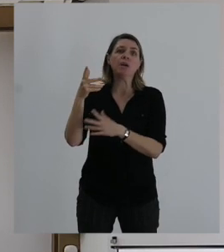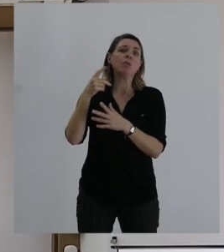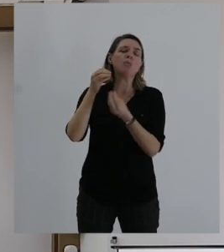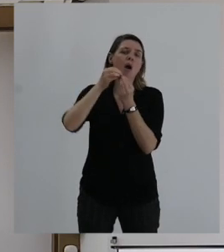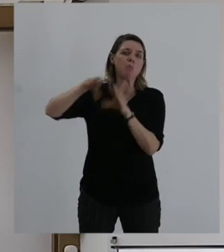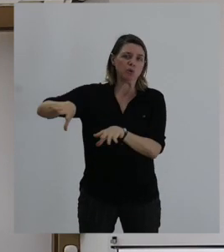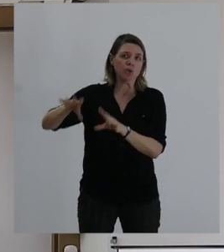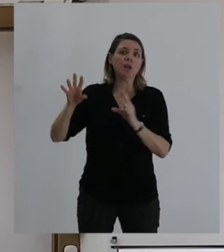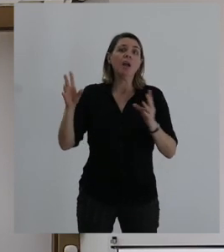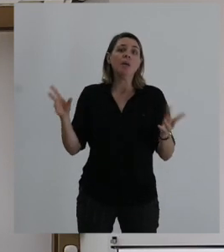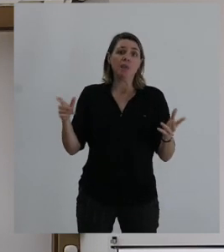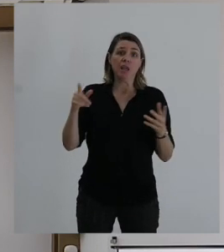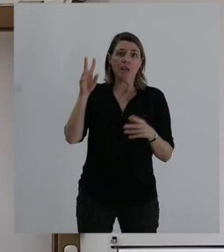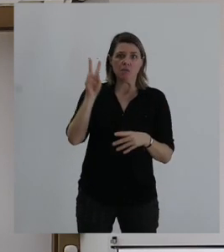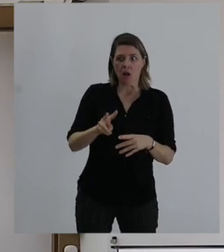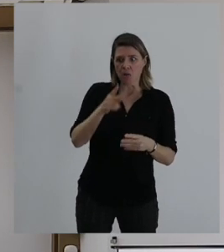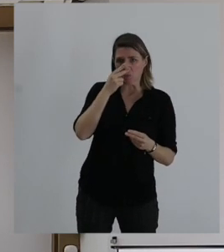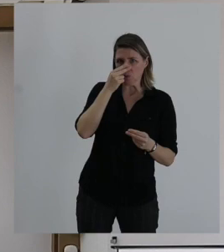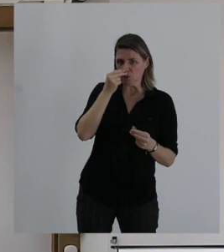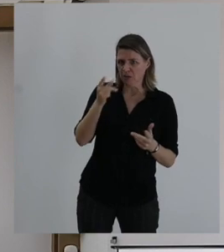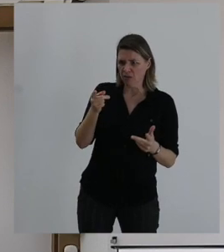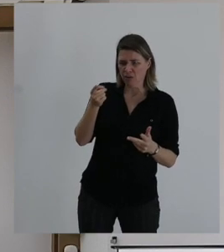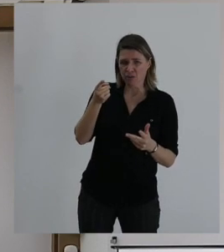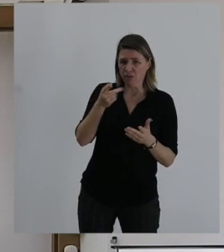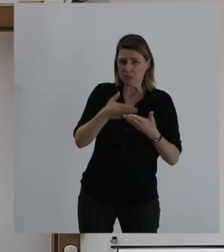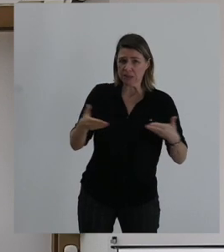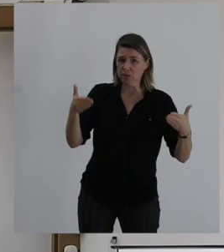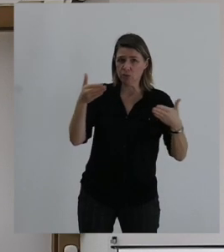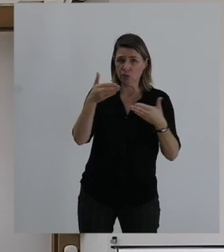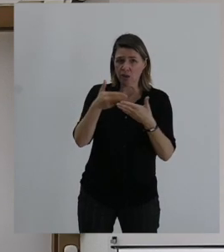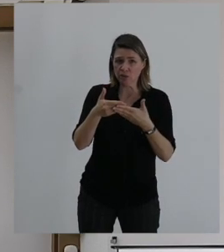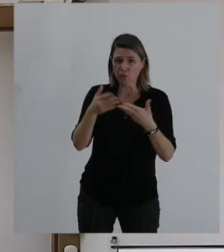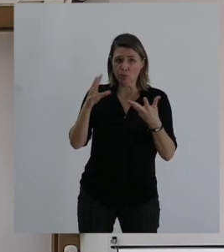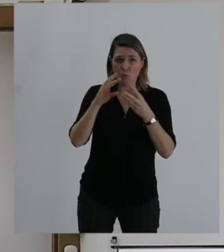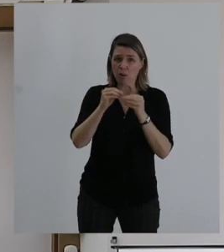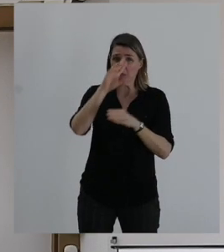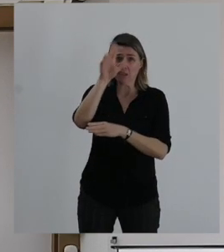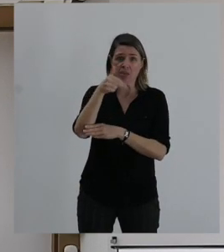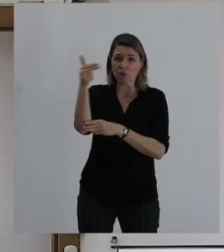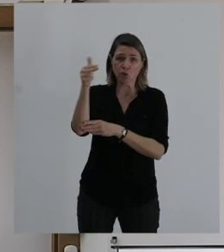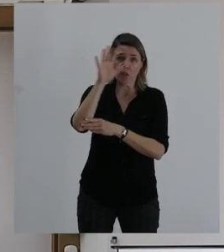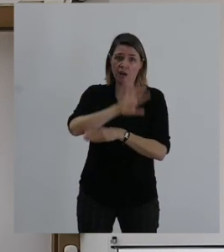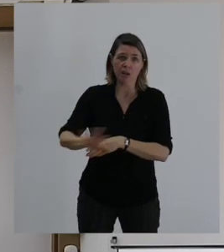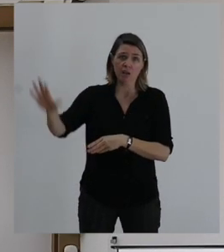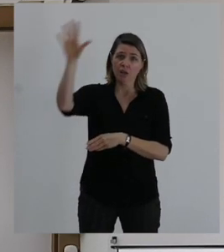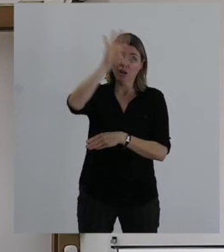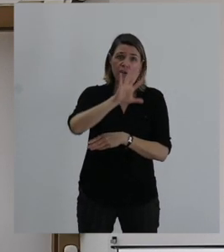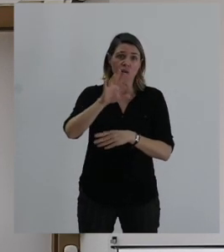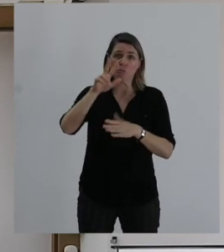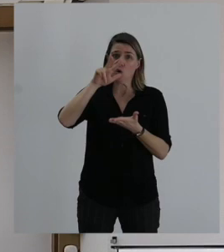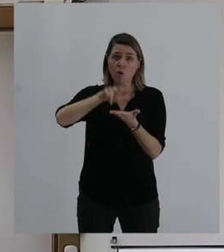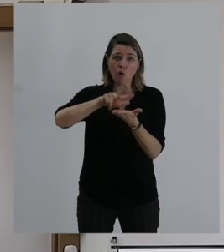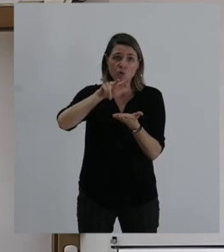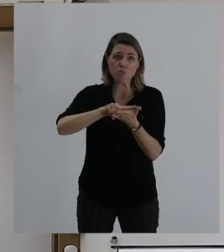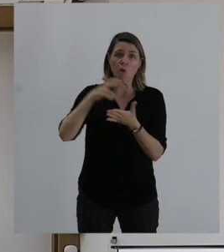Et surtout, j'étais assez désabusée de voir que dans tous les cas, ce sont des problématiques nationales. Et dans tout ce qui est